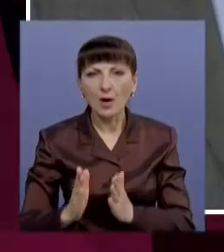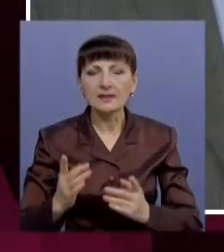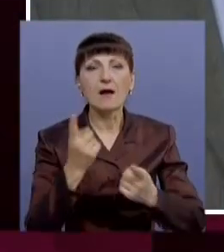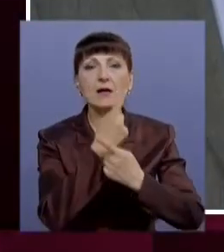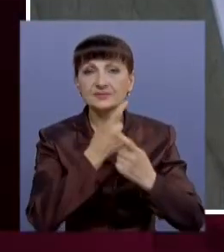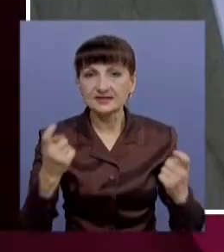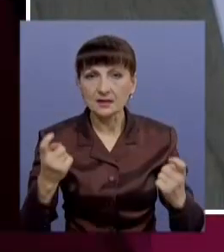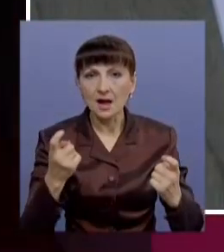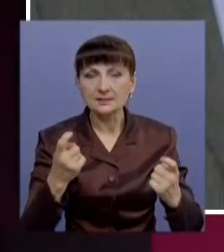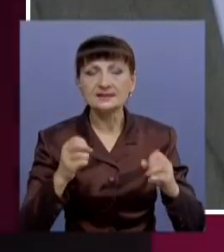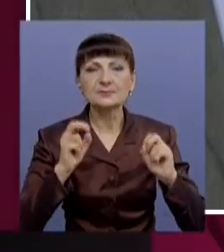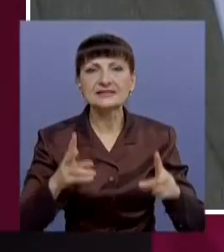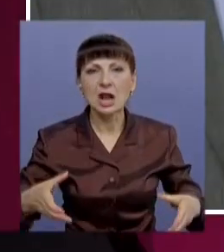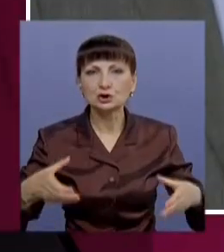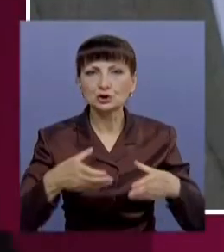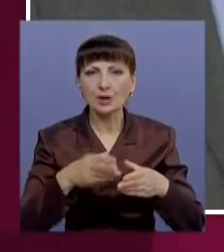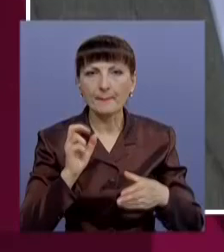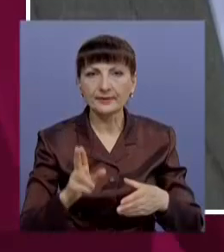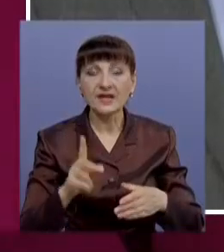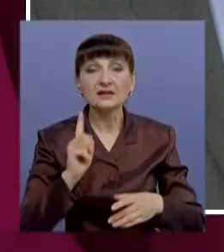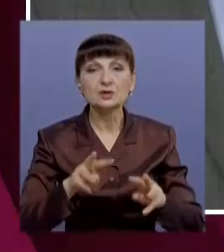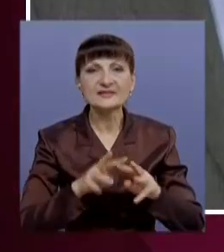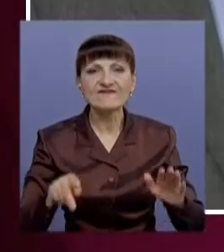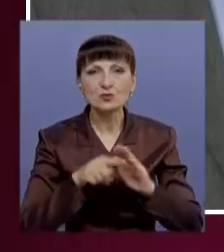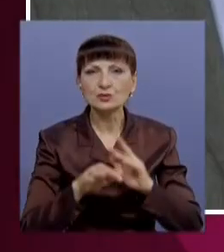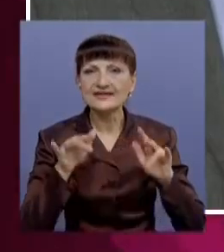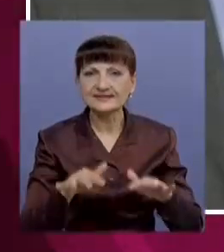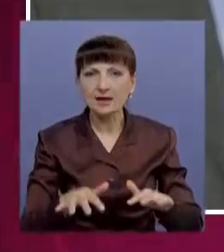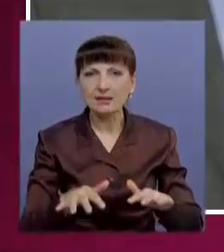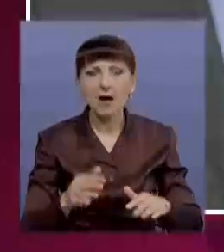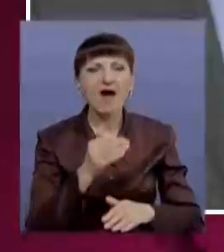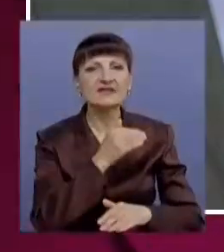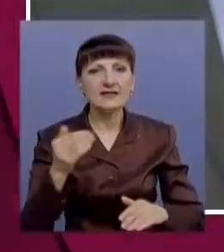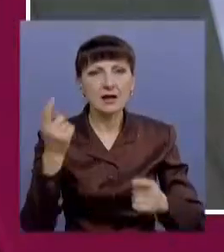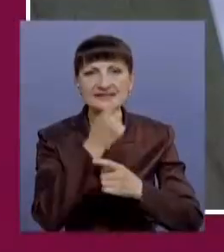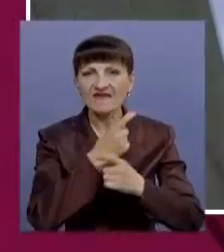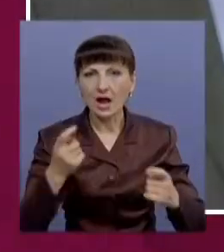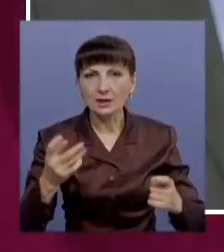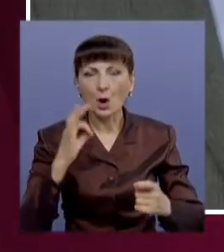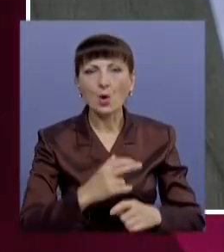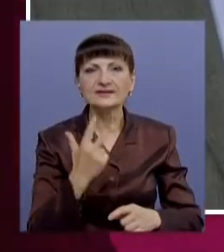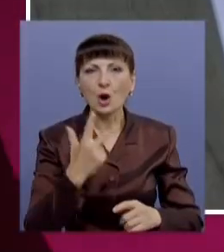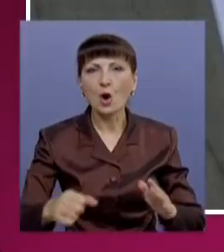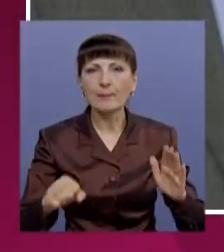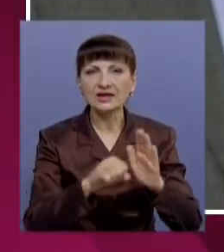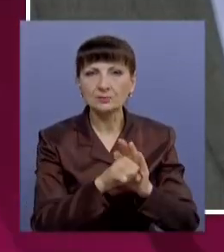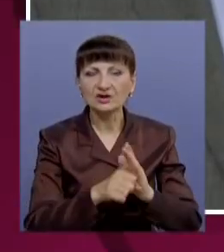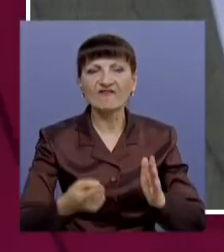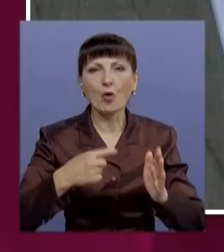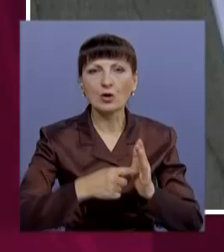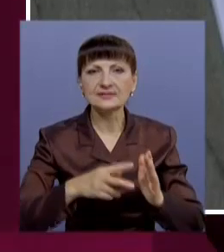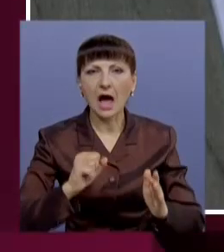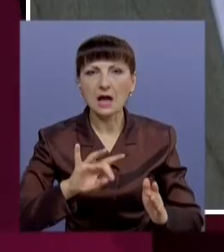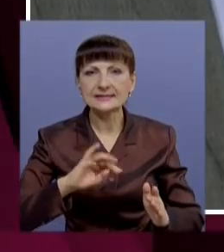распространяется оперативным штабом. Также Министерство внутренних дел официально заявляет о трех погибших в городе